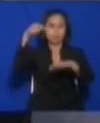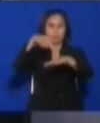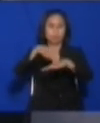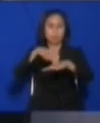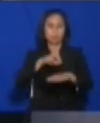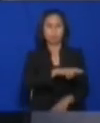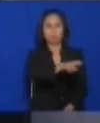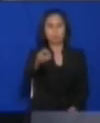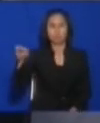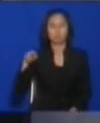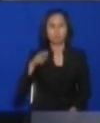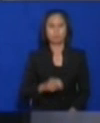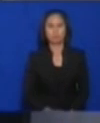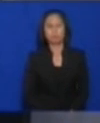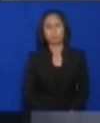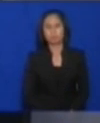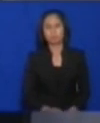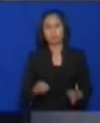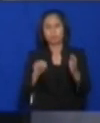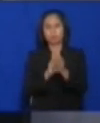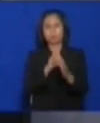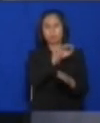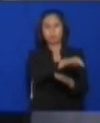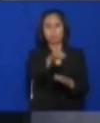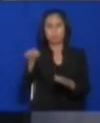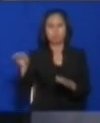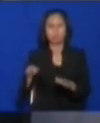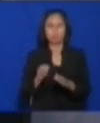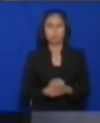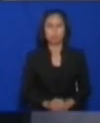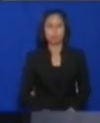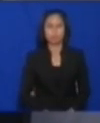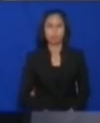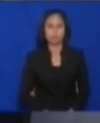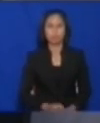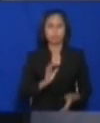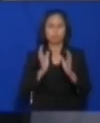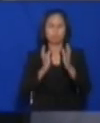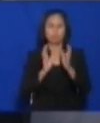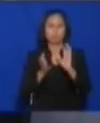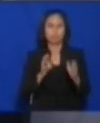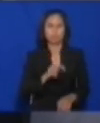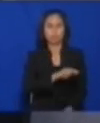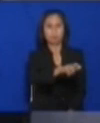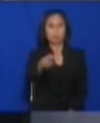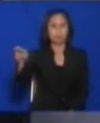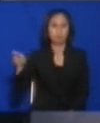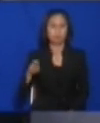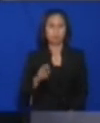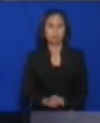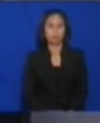kerakyatan Hai seperti pelayanan publik pembangunan yang kurang merata